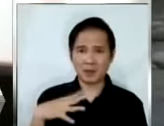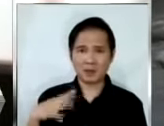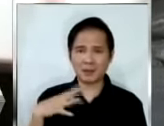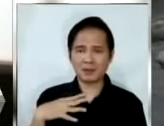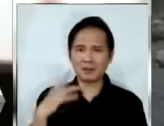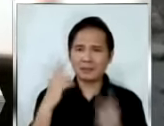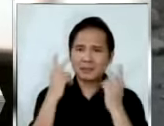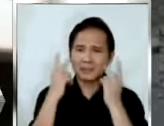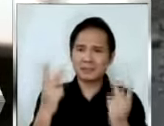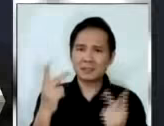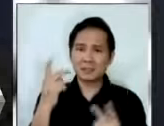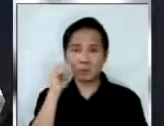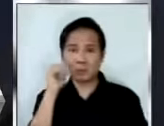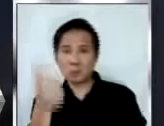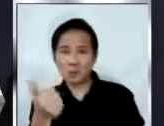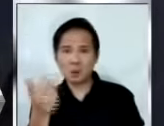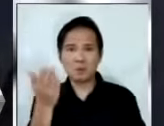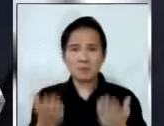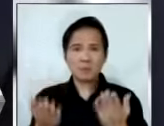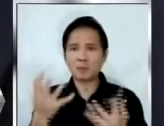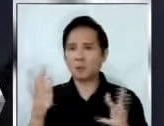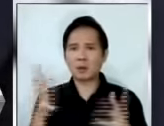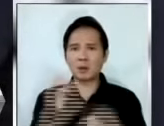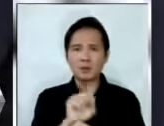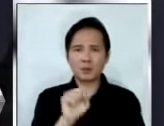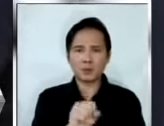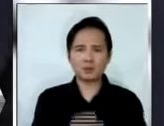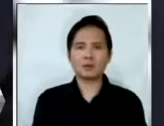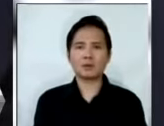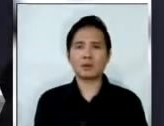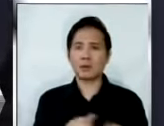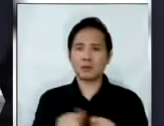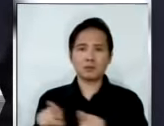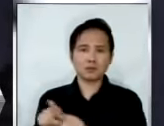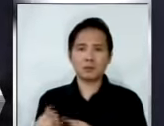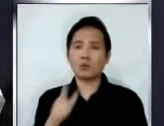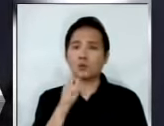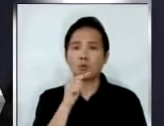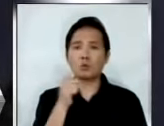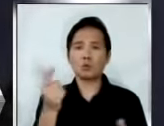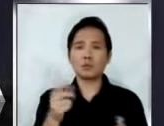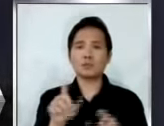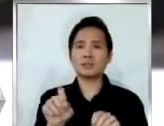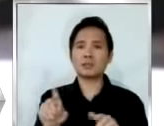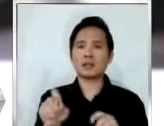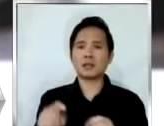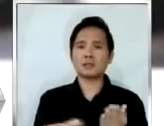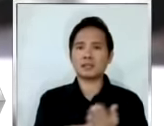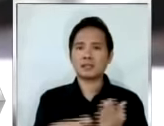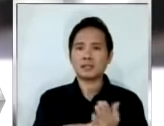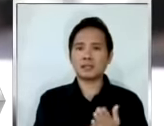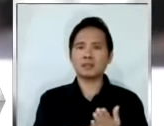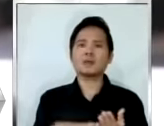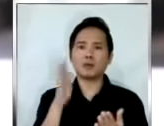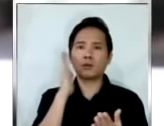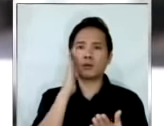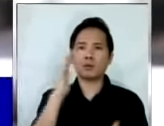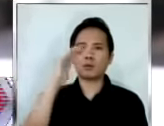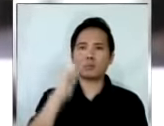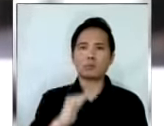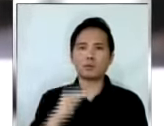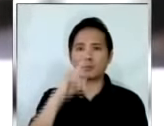new normal sa mga bus, etche pwera na mga konduktor dahil sa isinusurong na automated fare collection system. Sana naman na hindi,